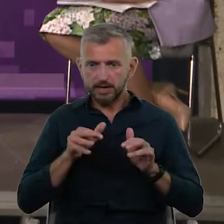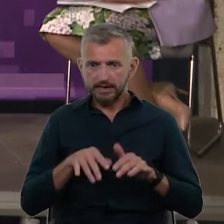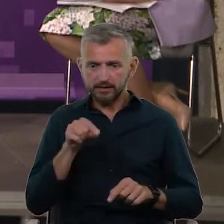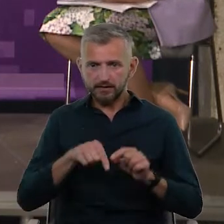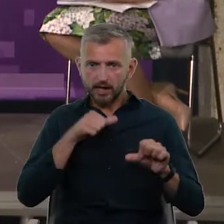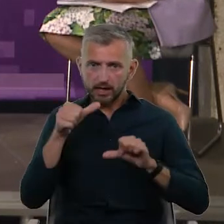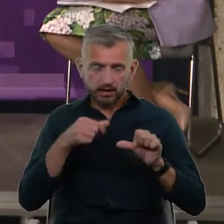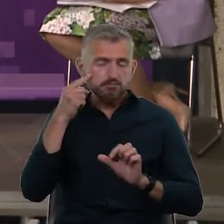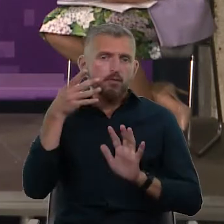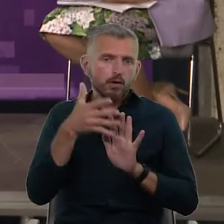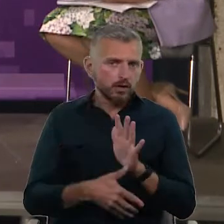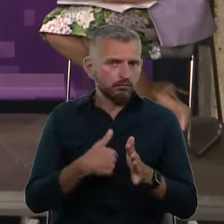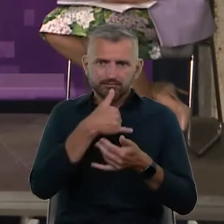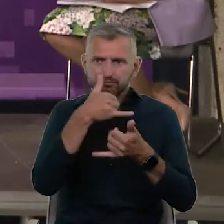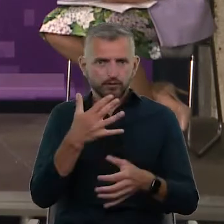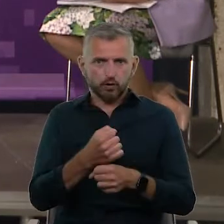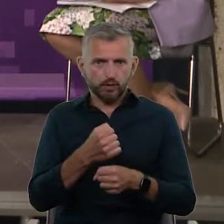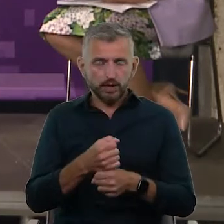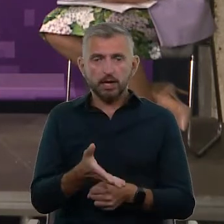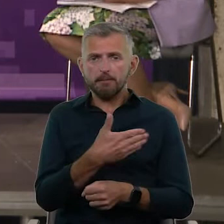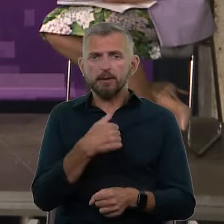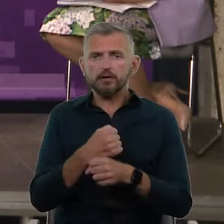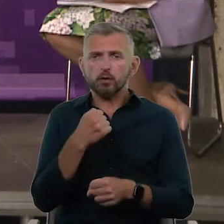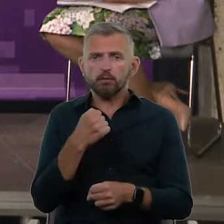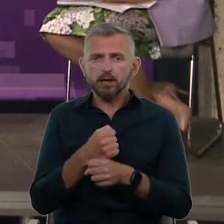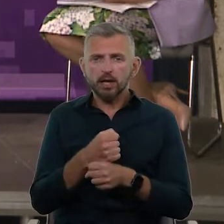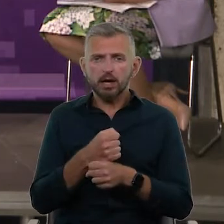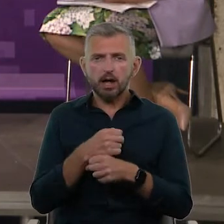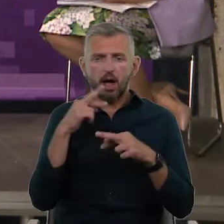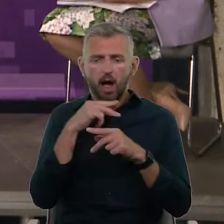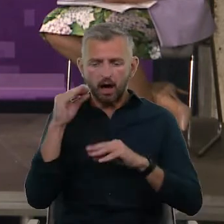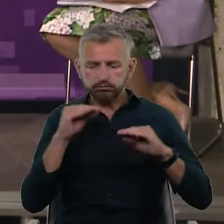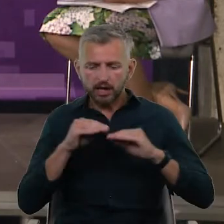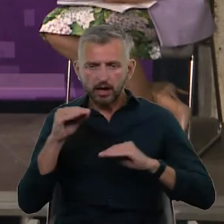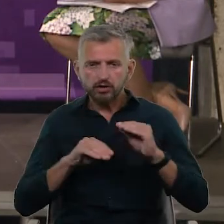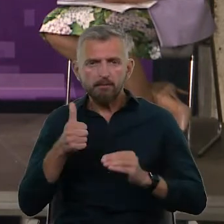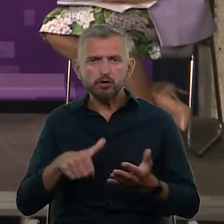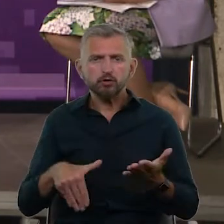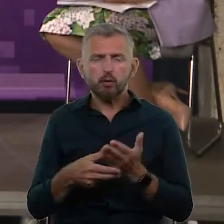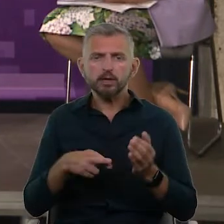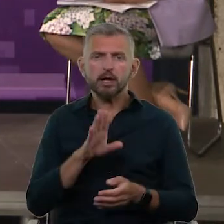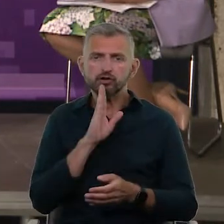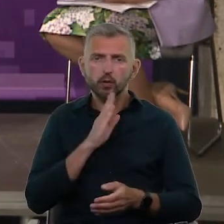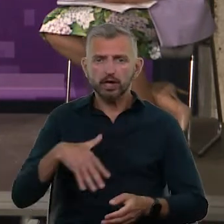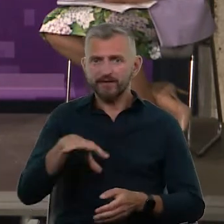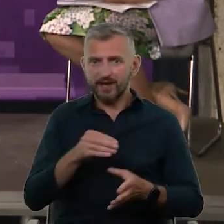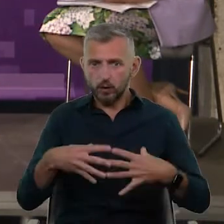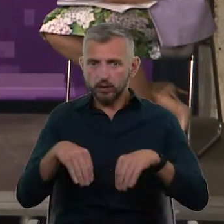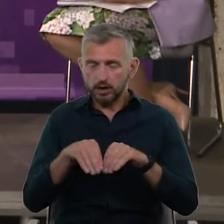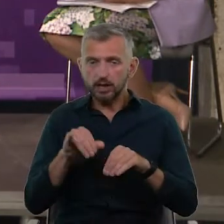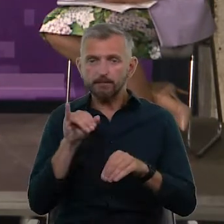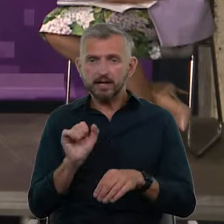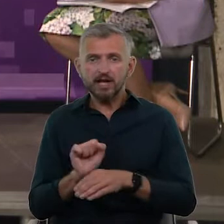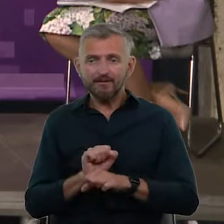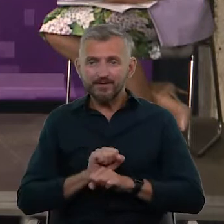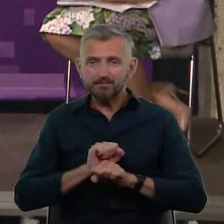уже понятно, що ми його не могли зробити, ми зробили аптечки першої допомоги для жінок і всієї родини. І відправили